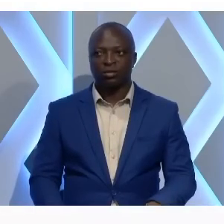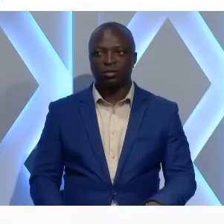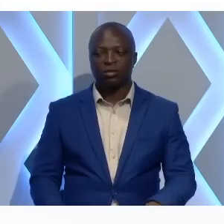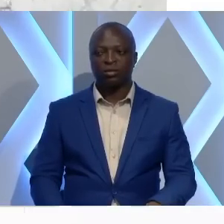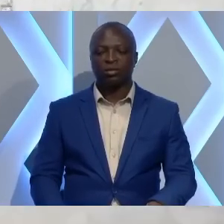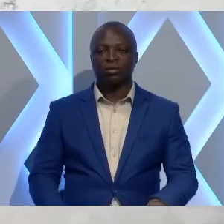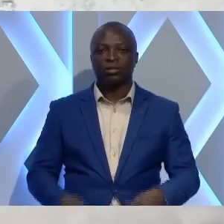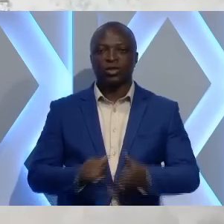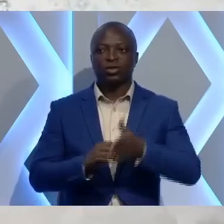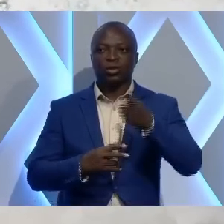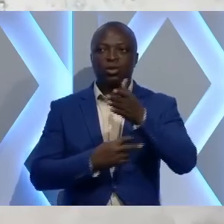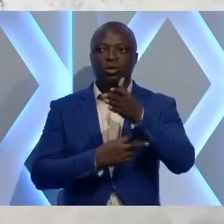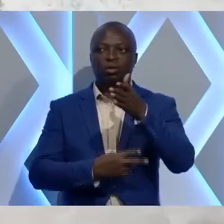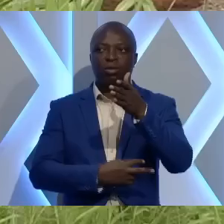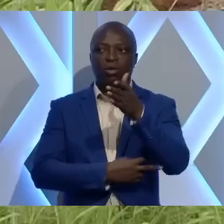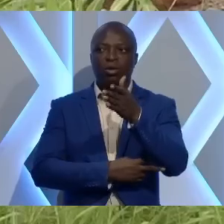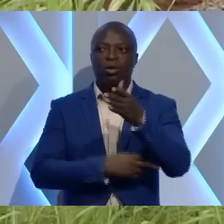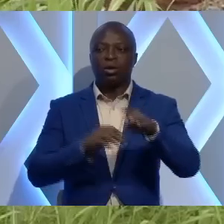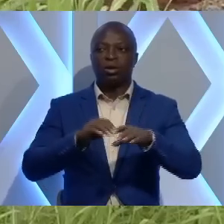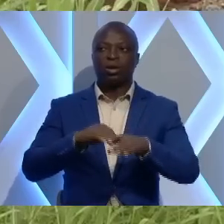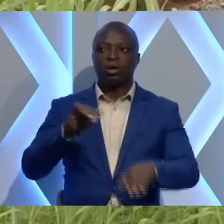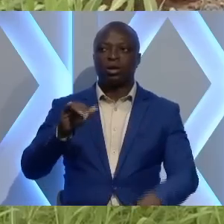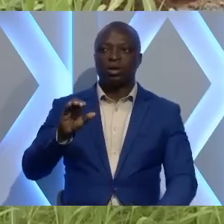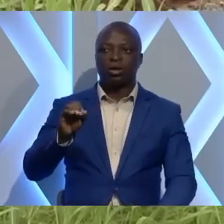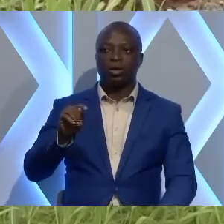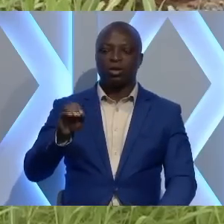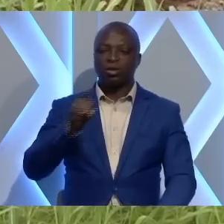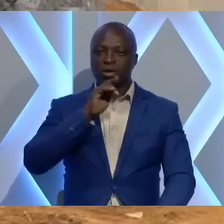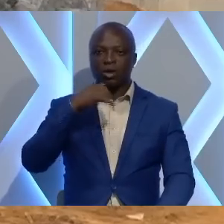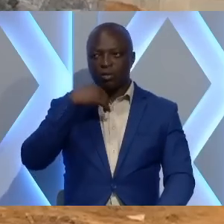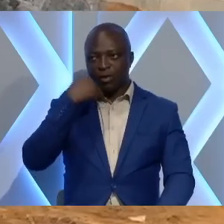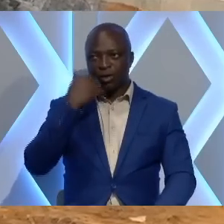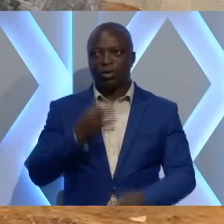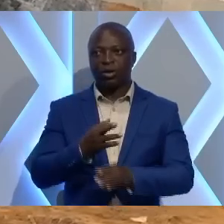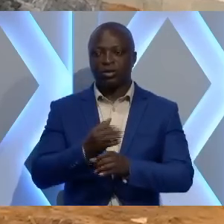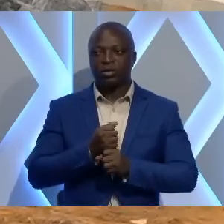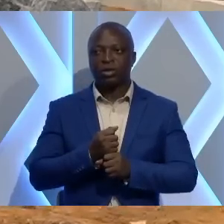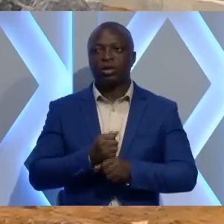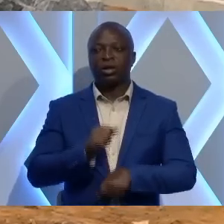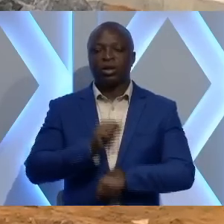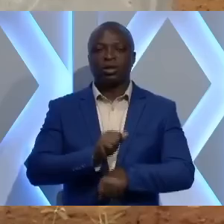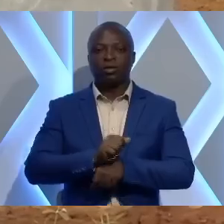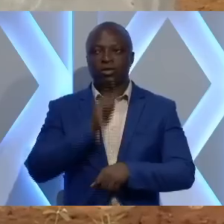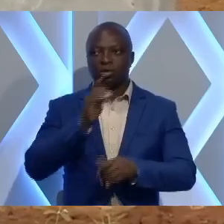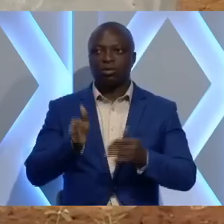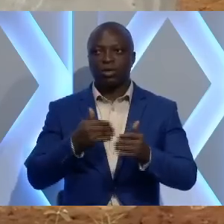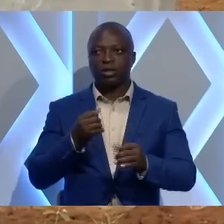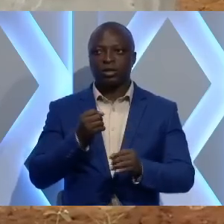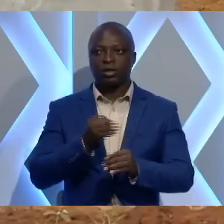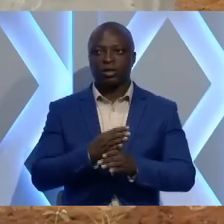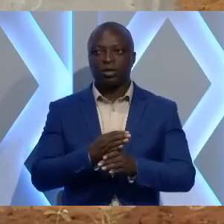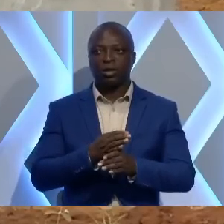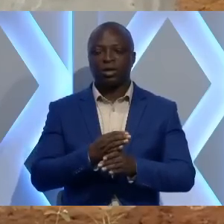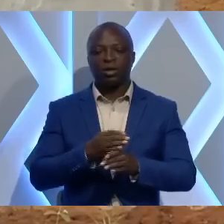Le pont de Godjin dans le Yoto sera bientôt réceptionné. Les travaux sont presque terminés.